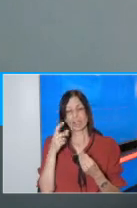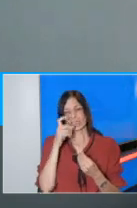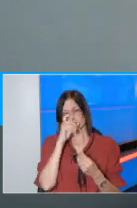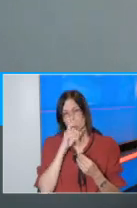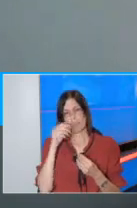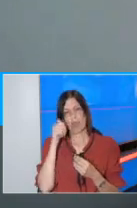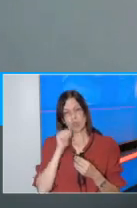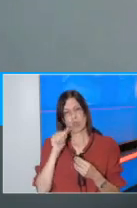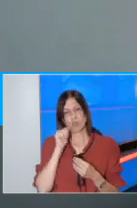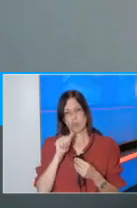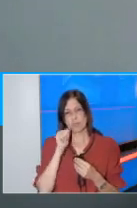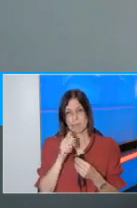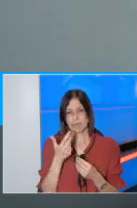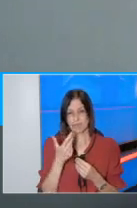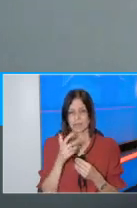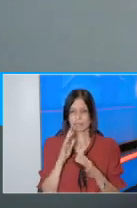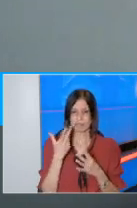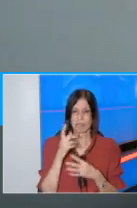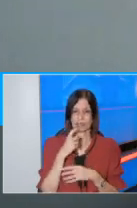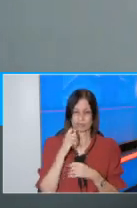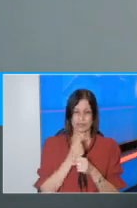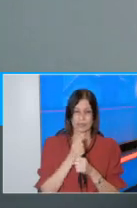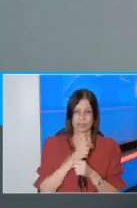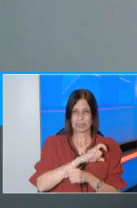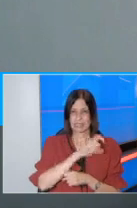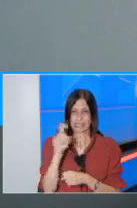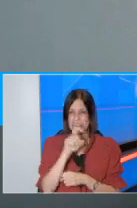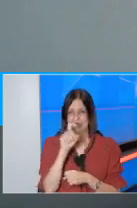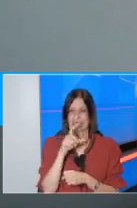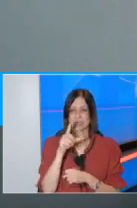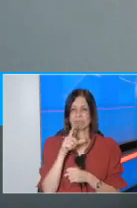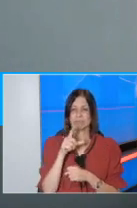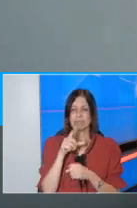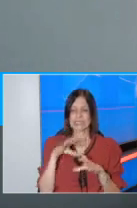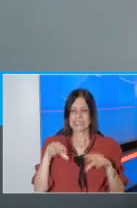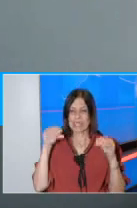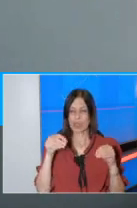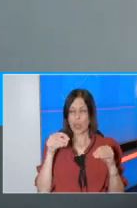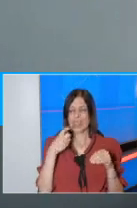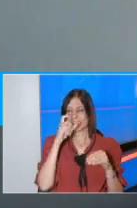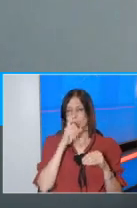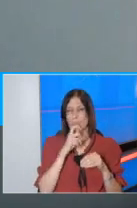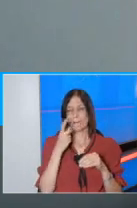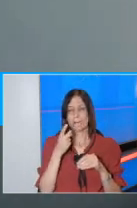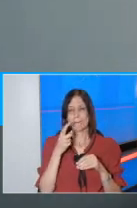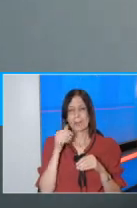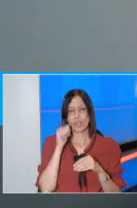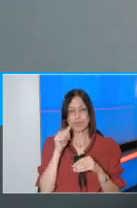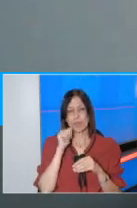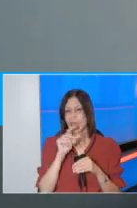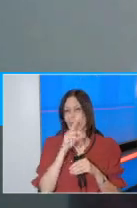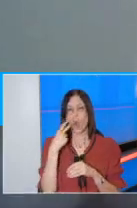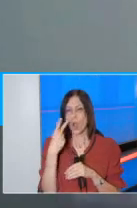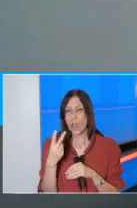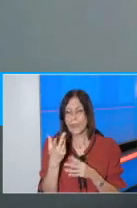מהארובות, מה שמרססים בשדות, הזיהום היומיומי הוא זיהום שאנחנו לא רואים ואנחנו גם לא יודעים לשייך אליו פנים.